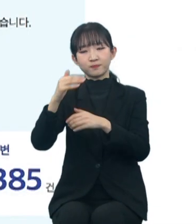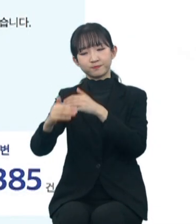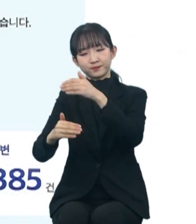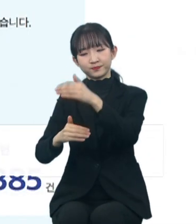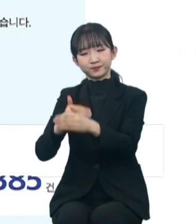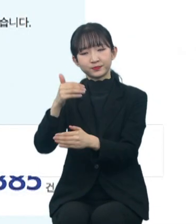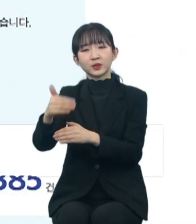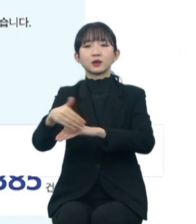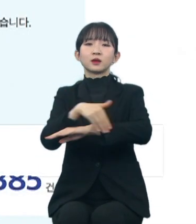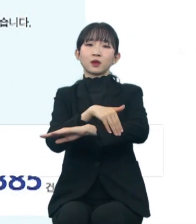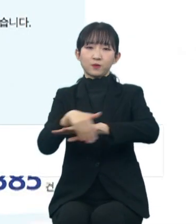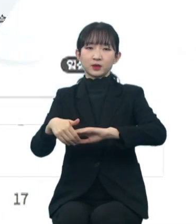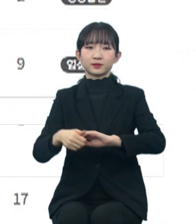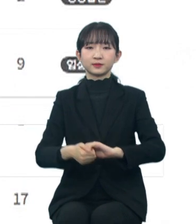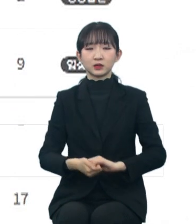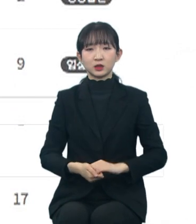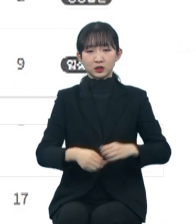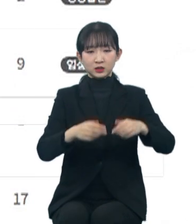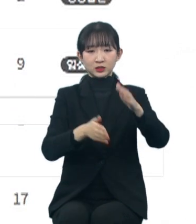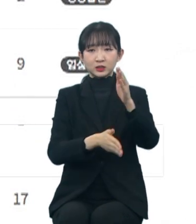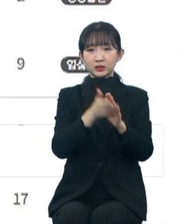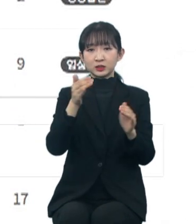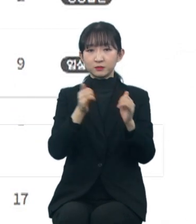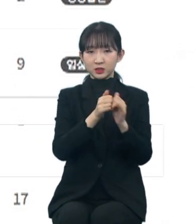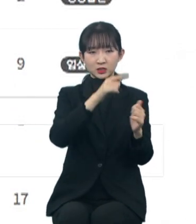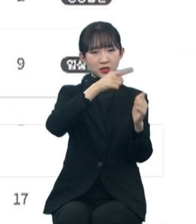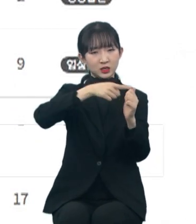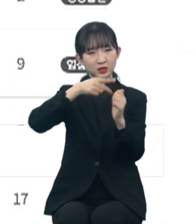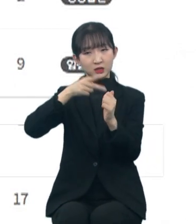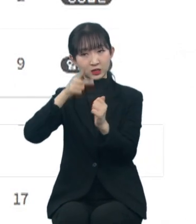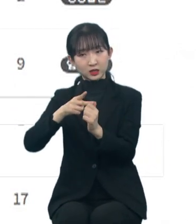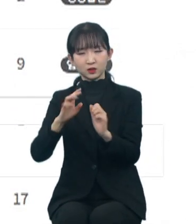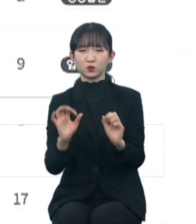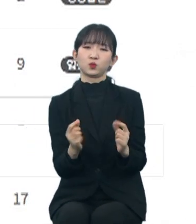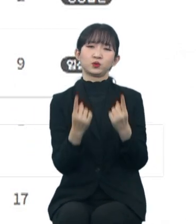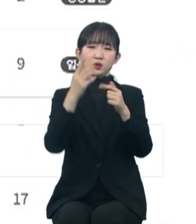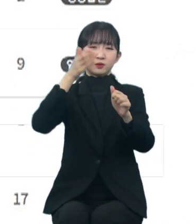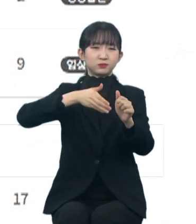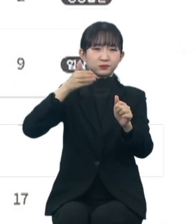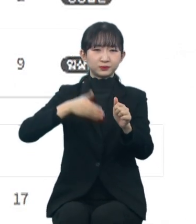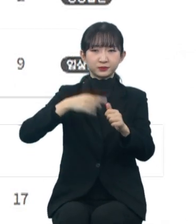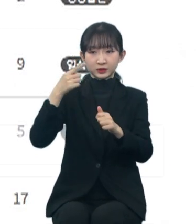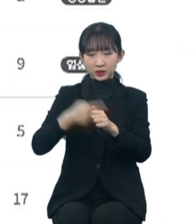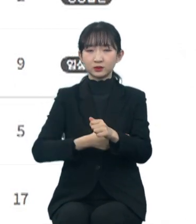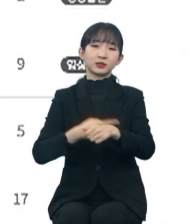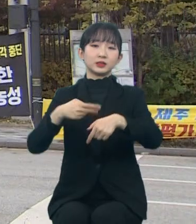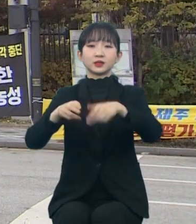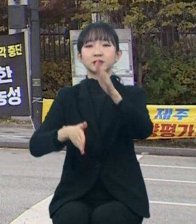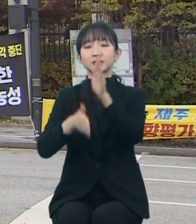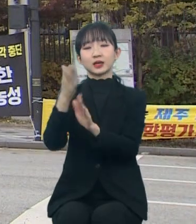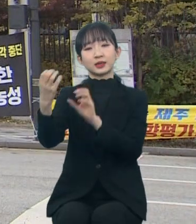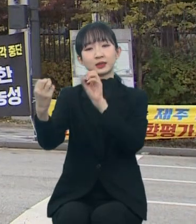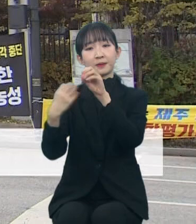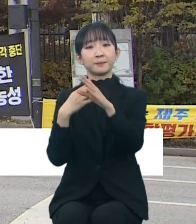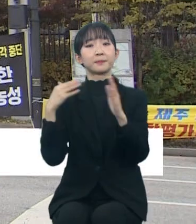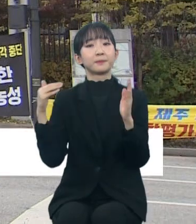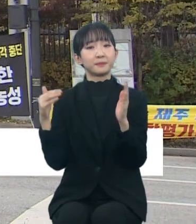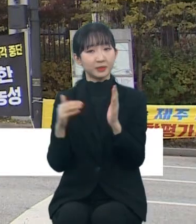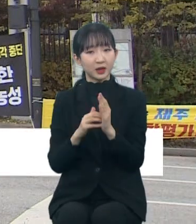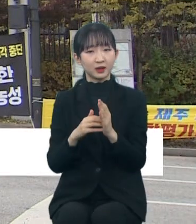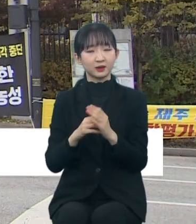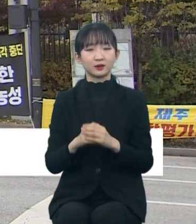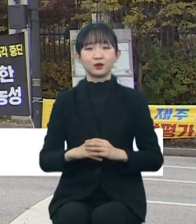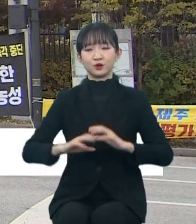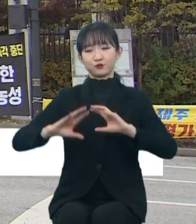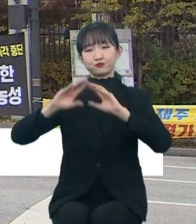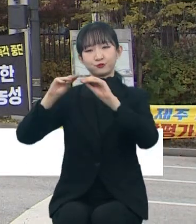시민들이 1, 2구간 동시 착공을 촉구하는 시민 청원을 제기했고 인천시가 답변을 내놨습니다. 인천시는 국토부에 1,